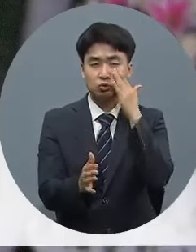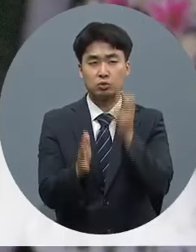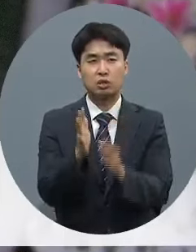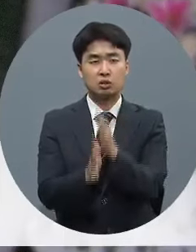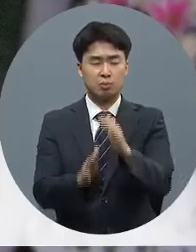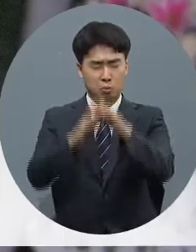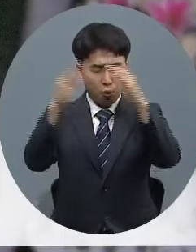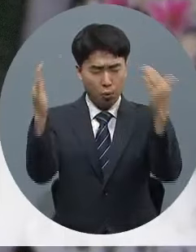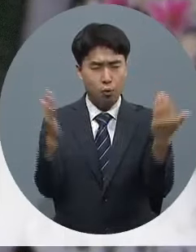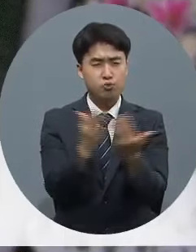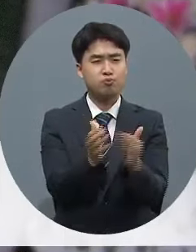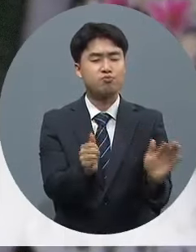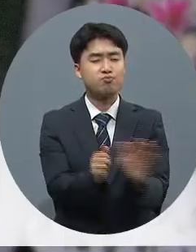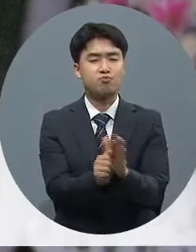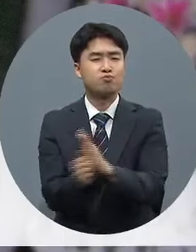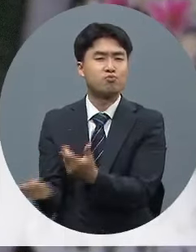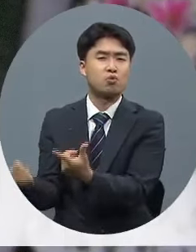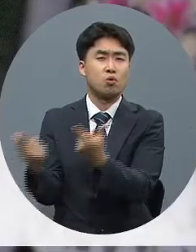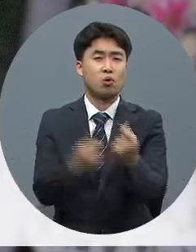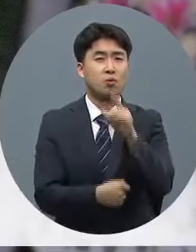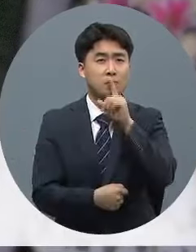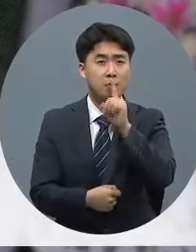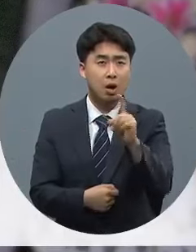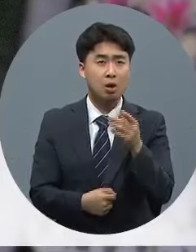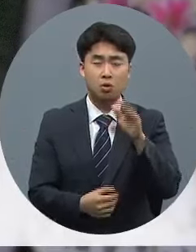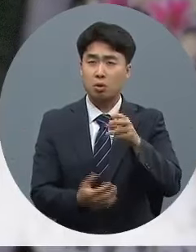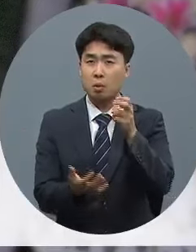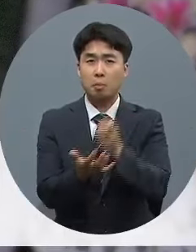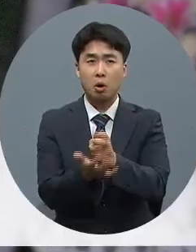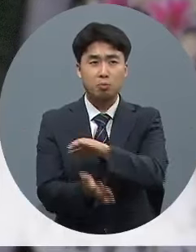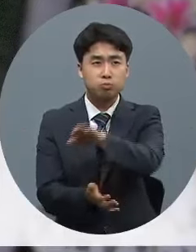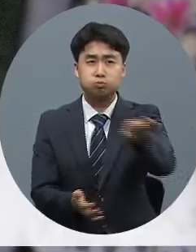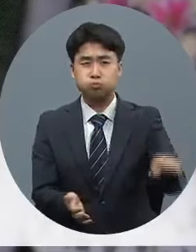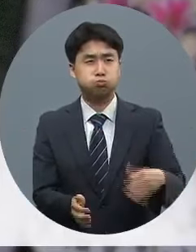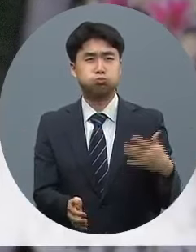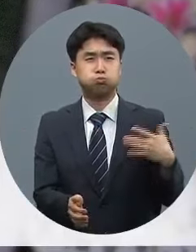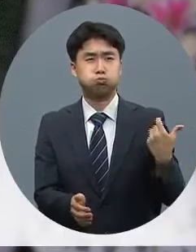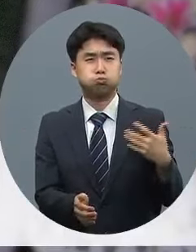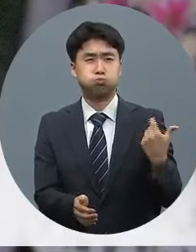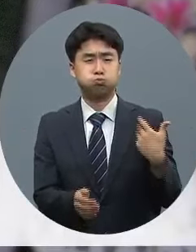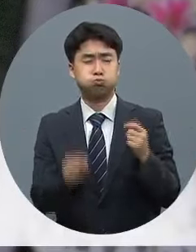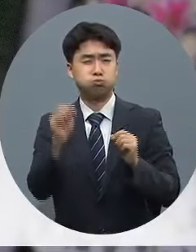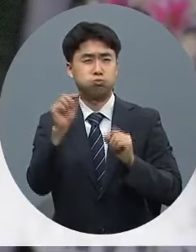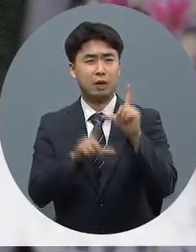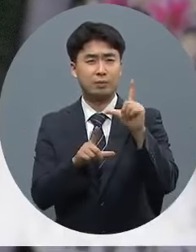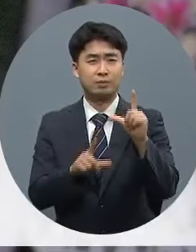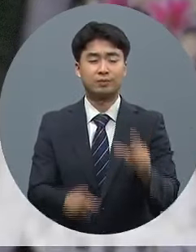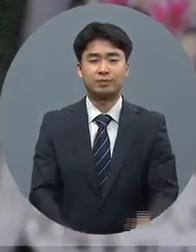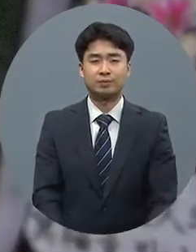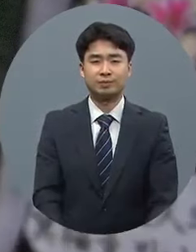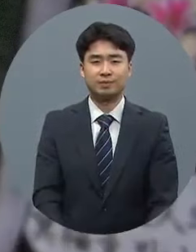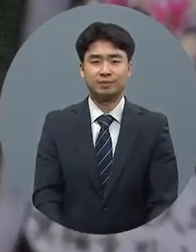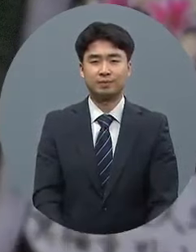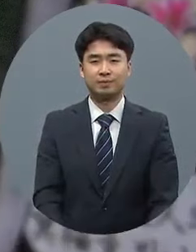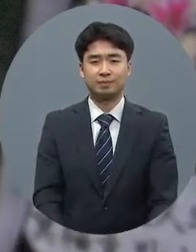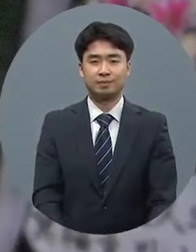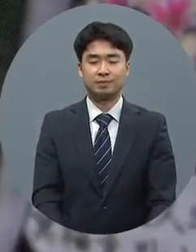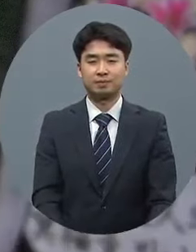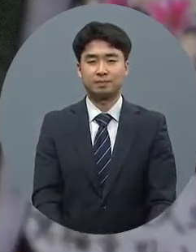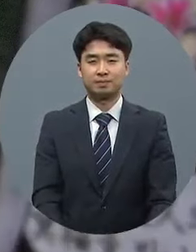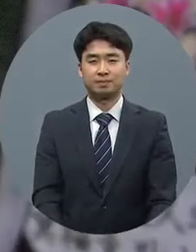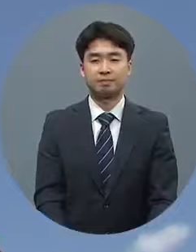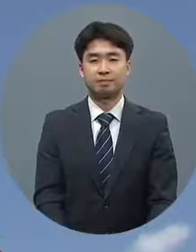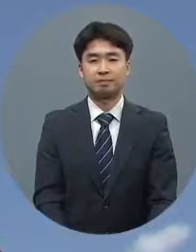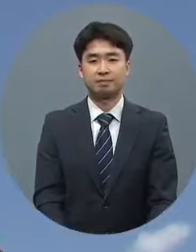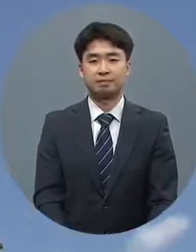모두를 위한 혜택이라고 밝혔지만 정작 이런 규정들이 있었는지 몰랐다는 직원들이 많았습니다 정인곤